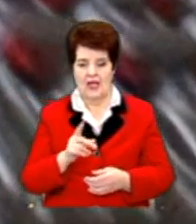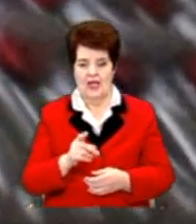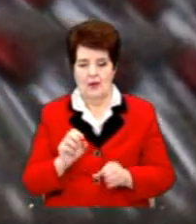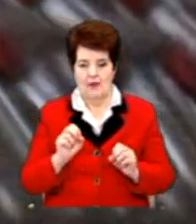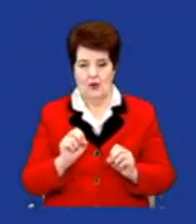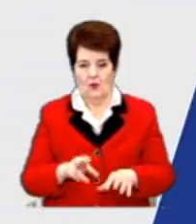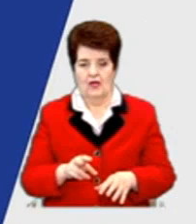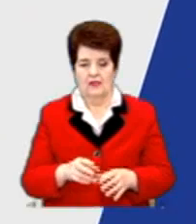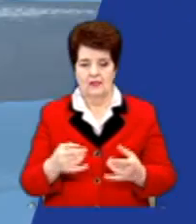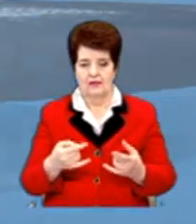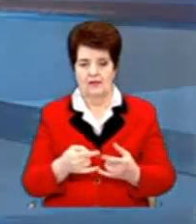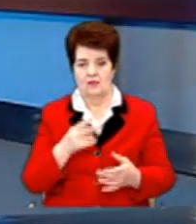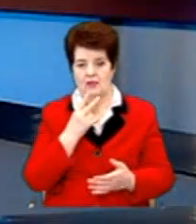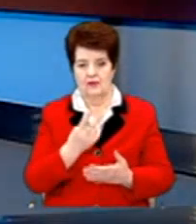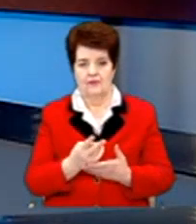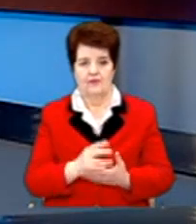telejurnal.